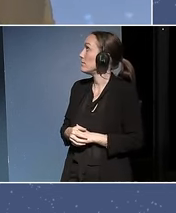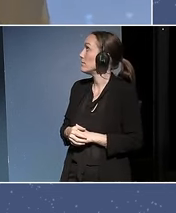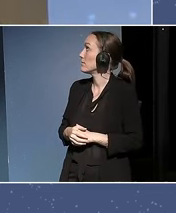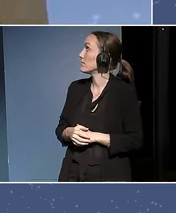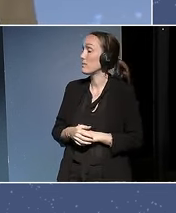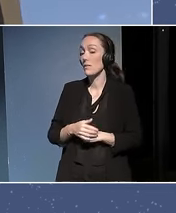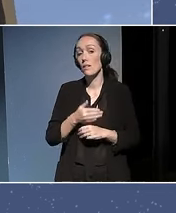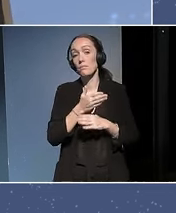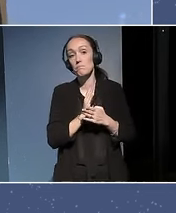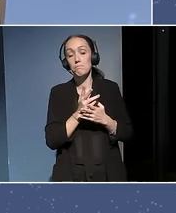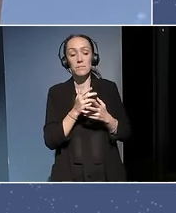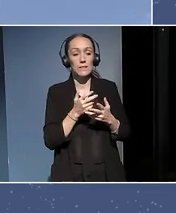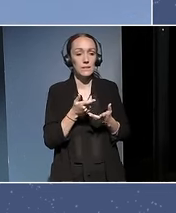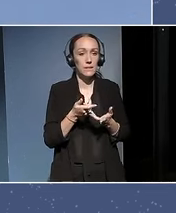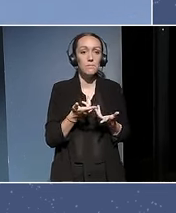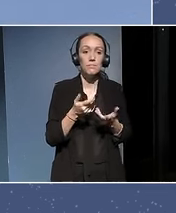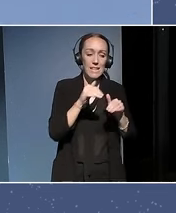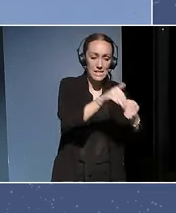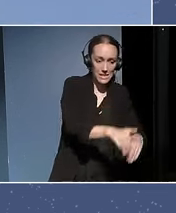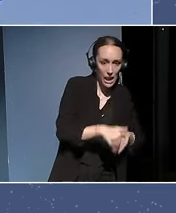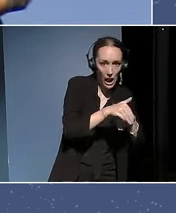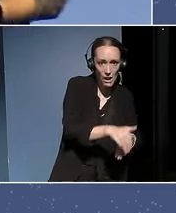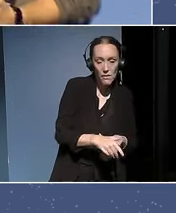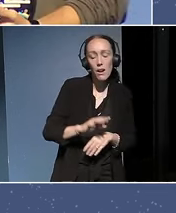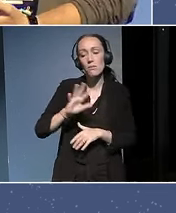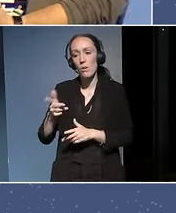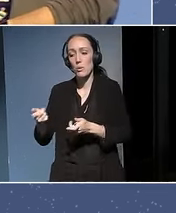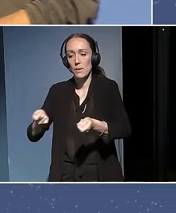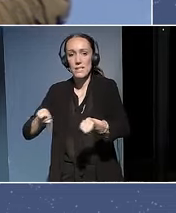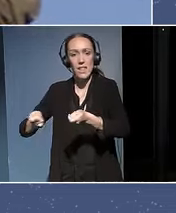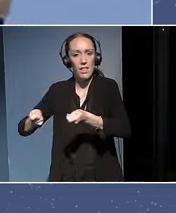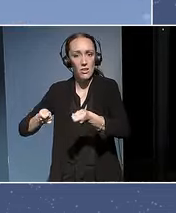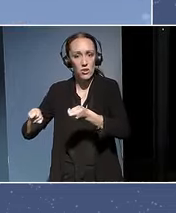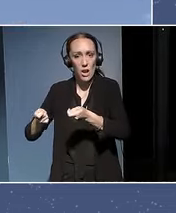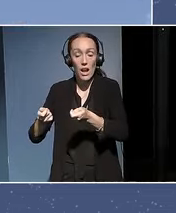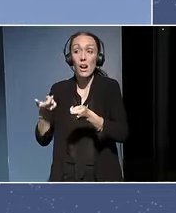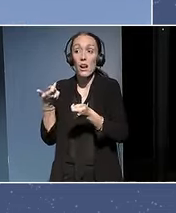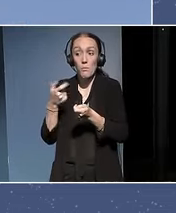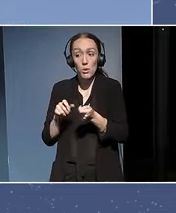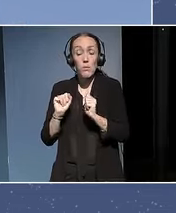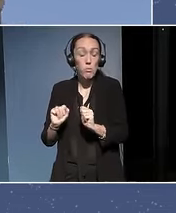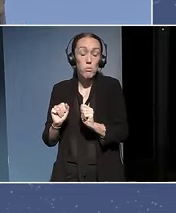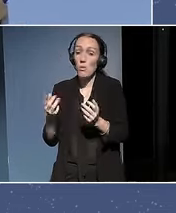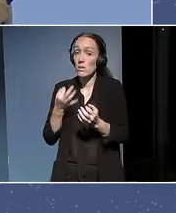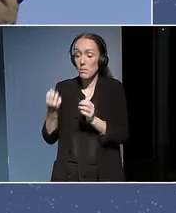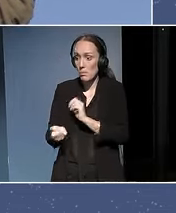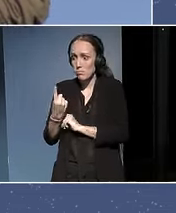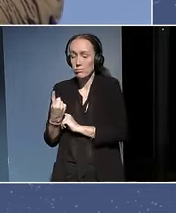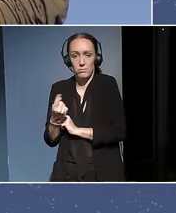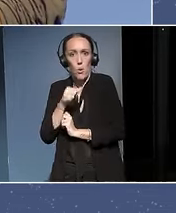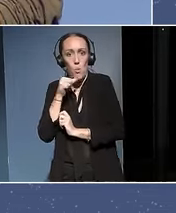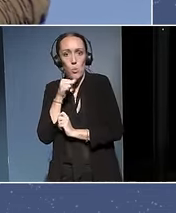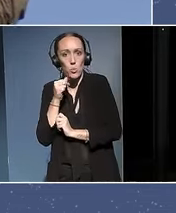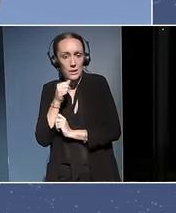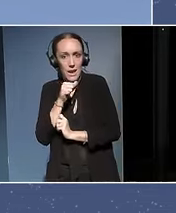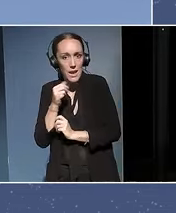scav in parte ancora a setacciare il detrito perché il detrito continuiamo a setacciara sempre saltar fuori qualcosa di utile da anche